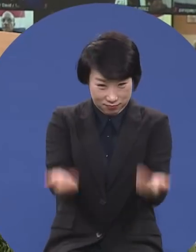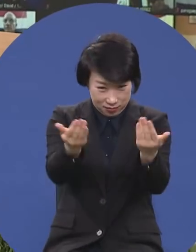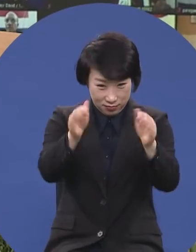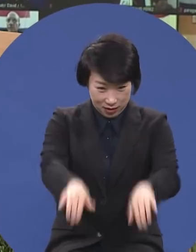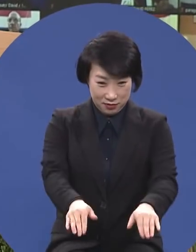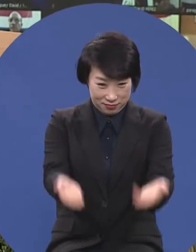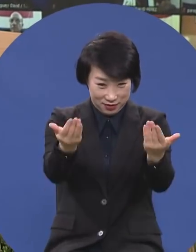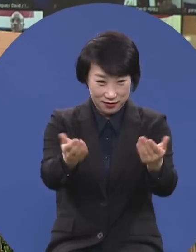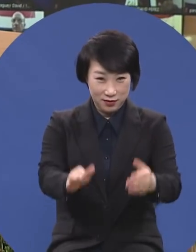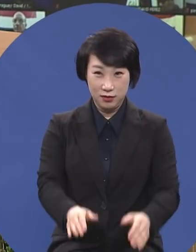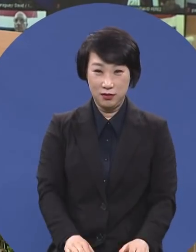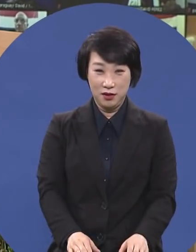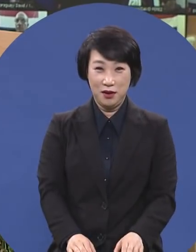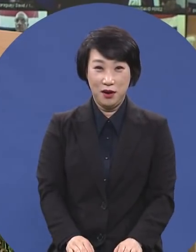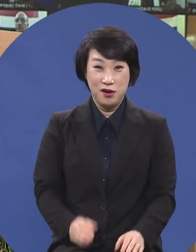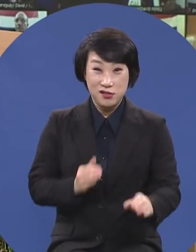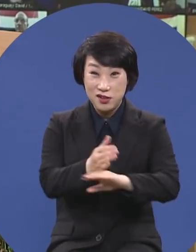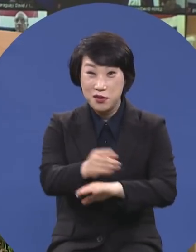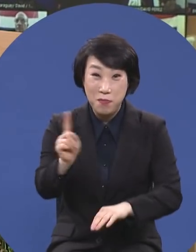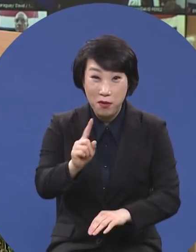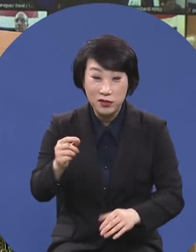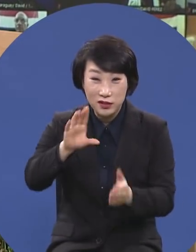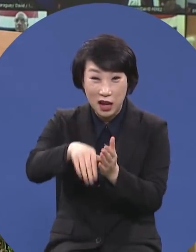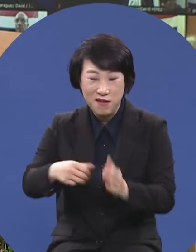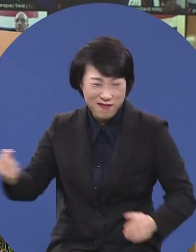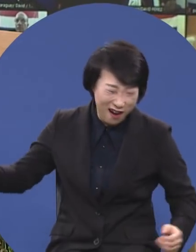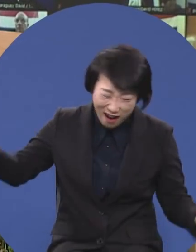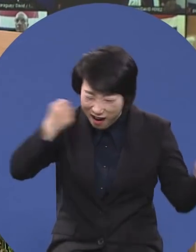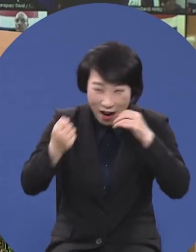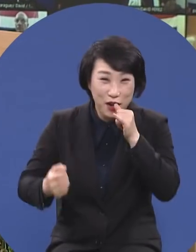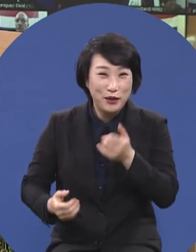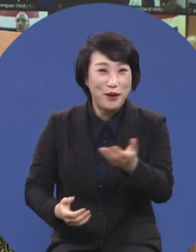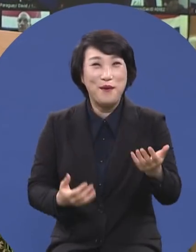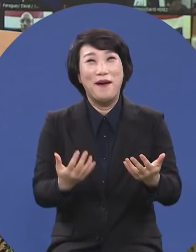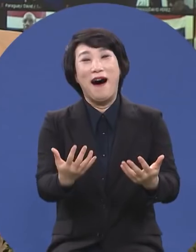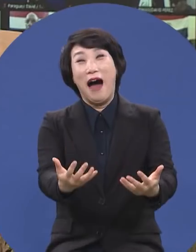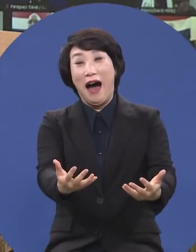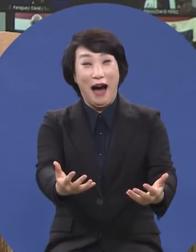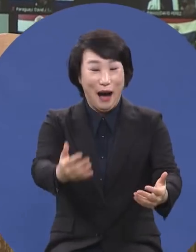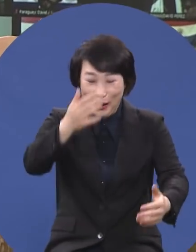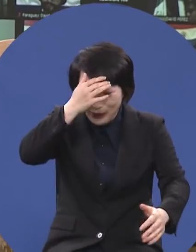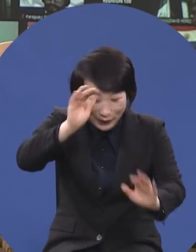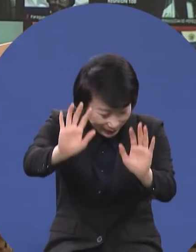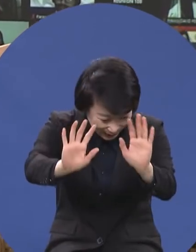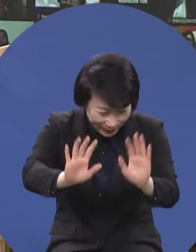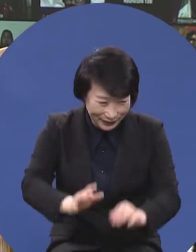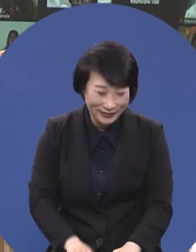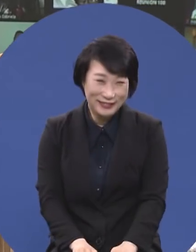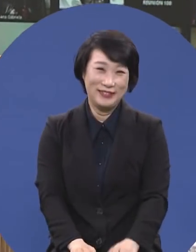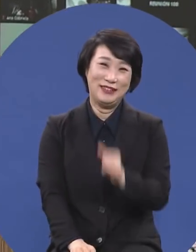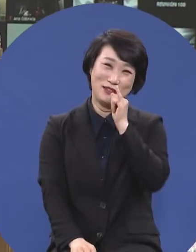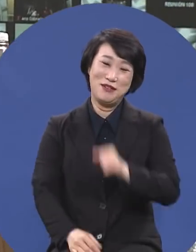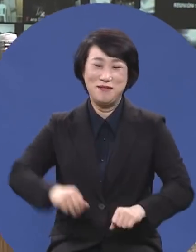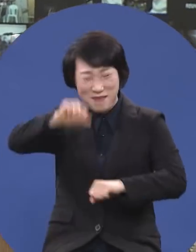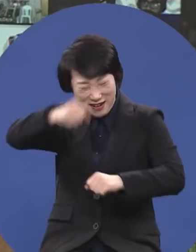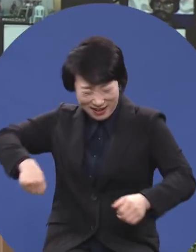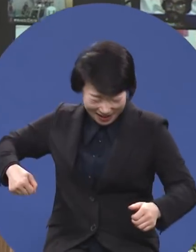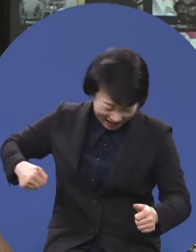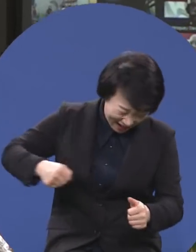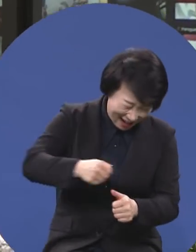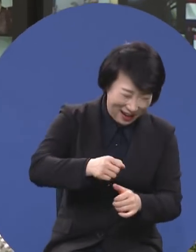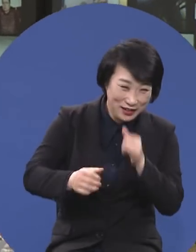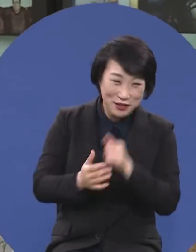일어나! 늦었다는 그때는 뭐 늦은 사람은 그건 반드시 그건 뭐 주먹이 날라고 발길이